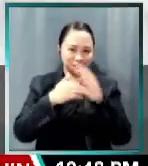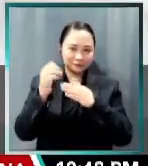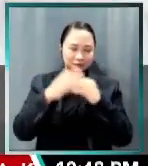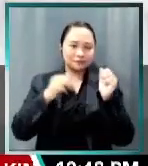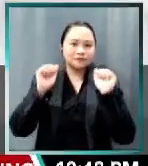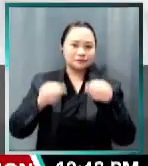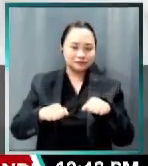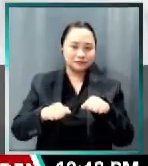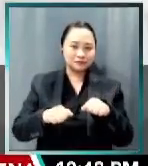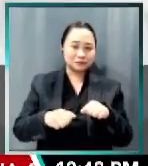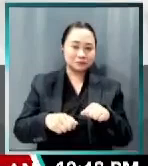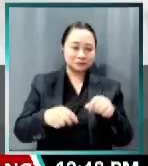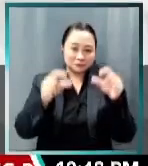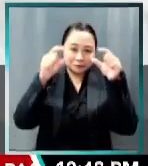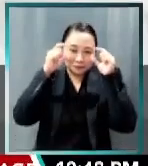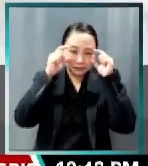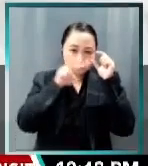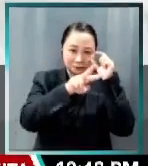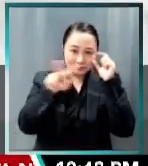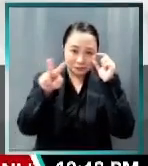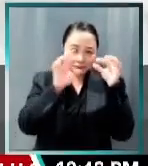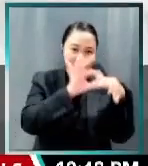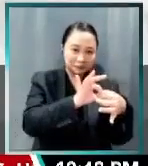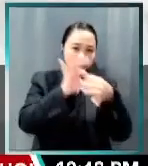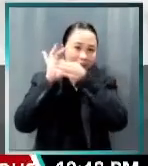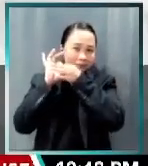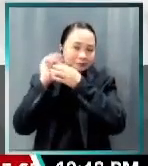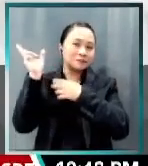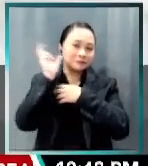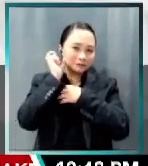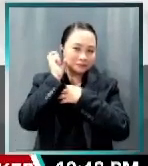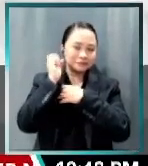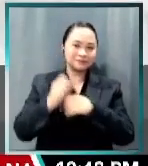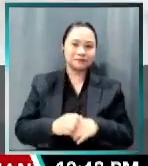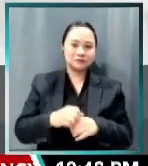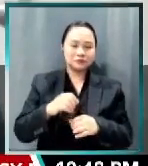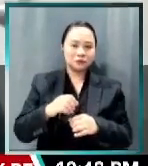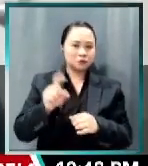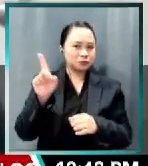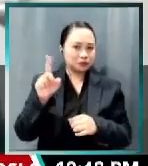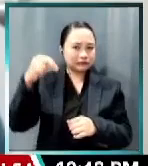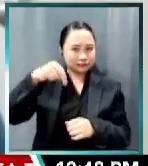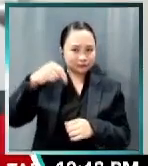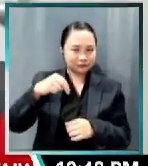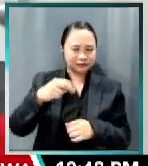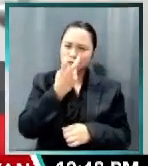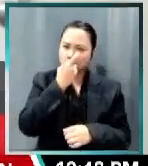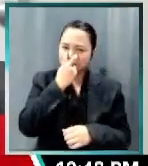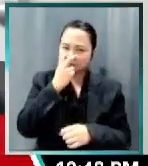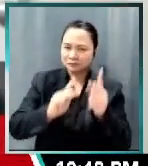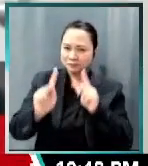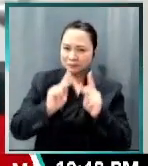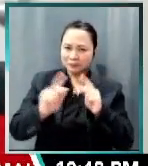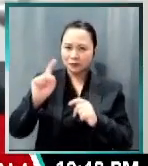visual signal at gawin itong audio cue para maalerto ang gumagamit. So what are the needs of, you know, visually impaired people? And at that